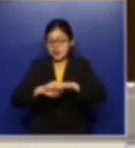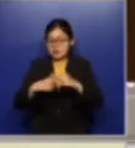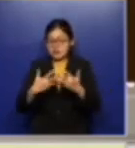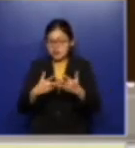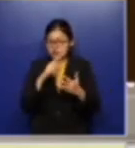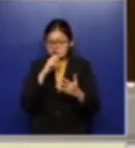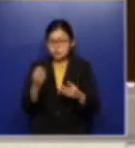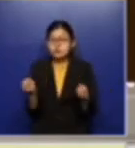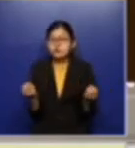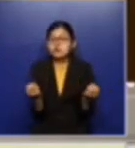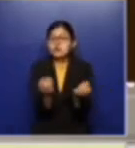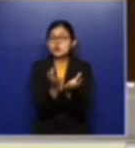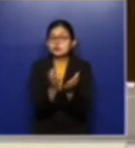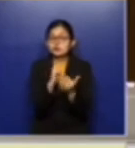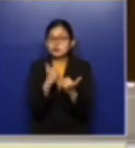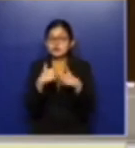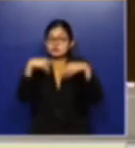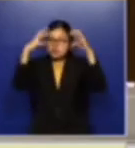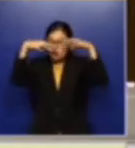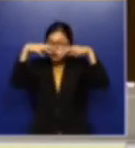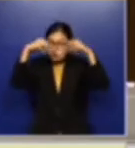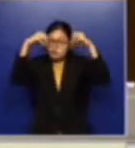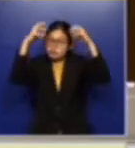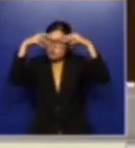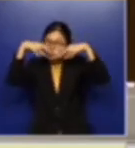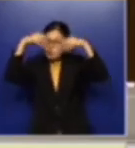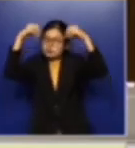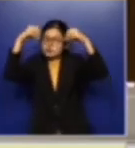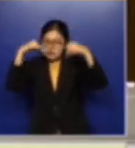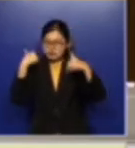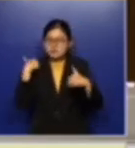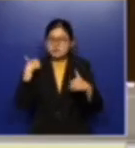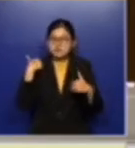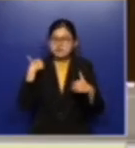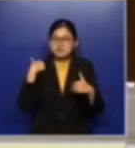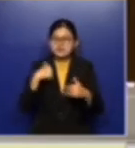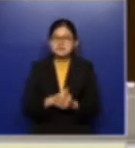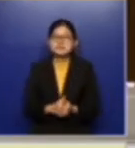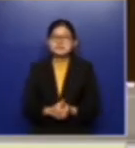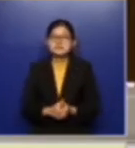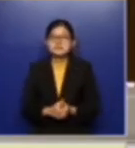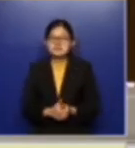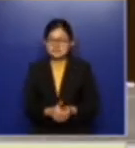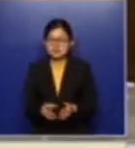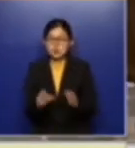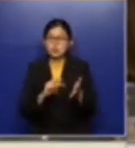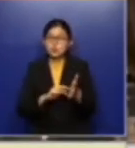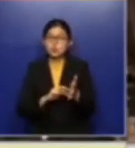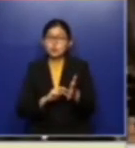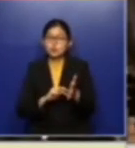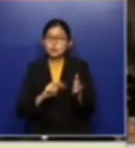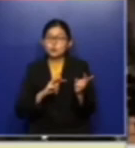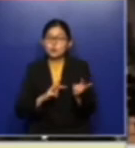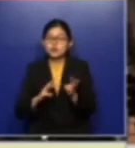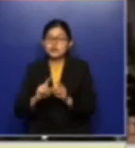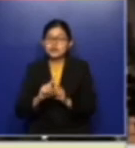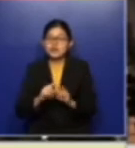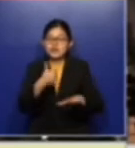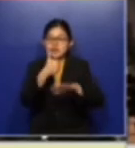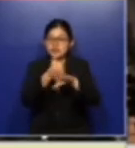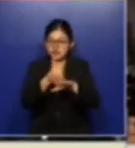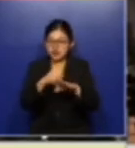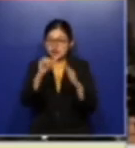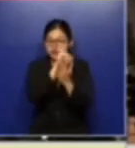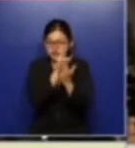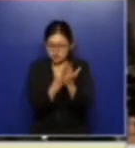ายตอนนี้ฝนทิ้งช่วงอย่างนี้ครับคุณต้องบอกกำนันผู้ใหญ่บ้าน